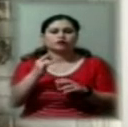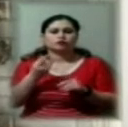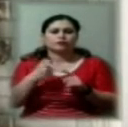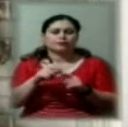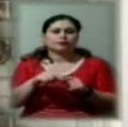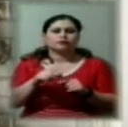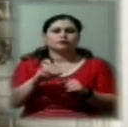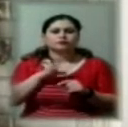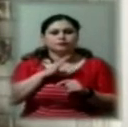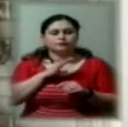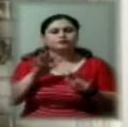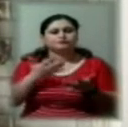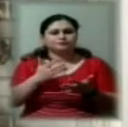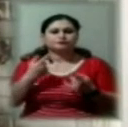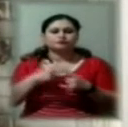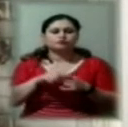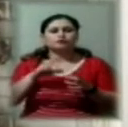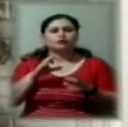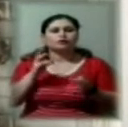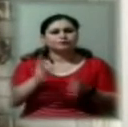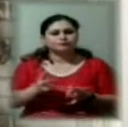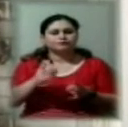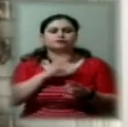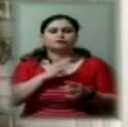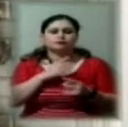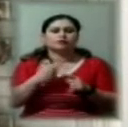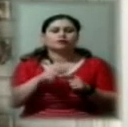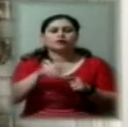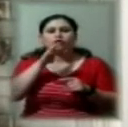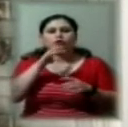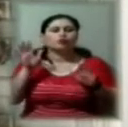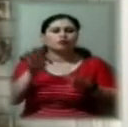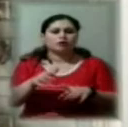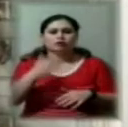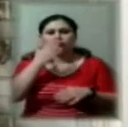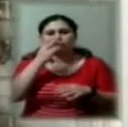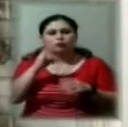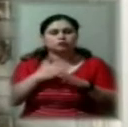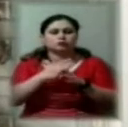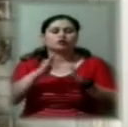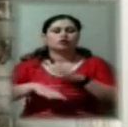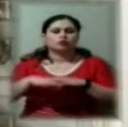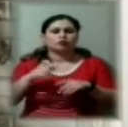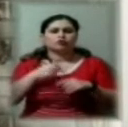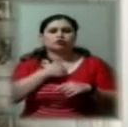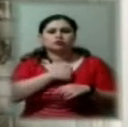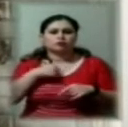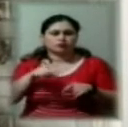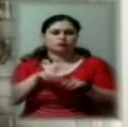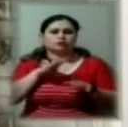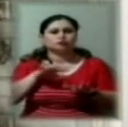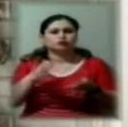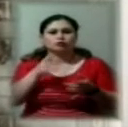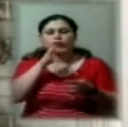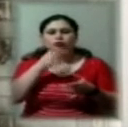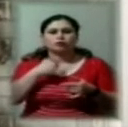ситуації, коли упав, розбив ніс, руку. У мене самою була така ситуація, коли з моєї